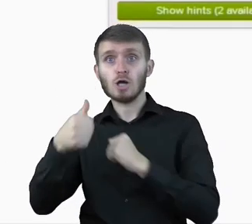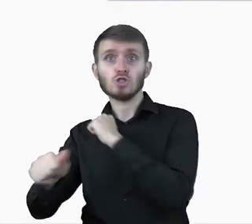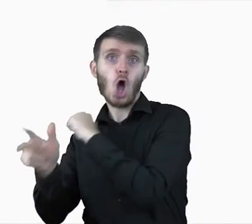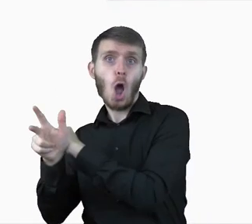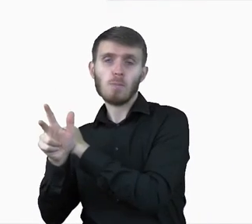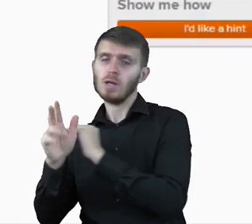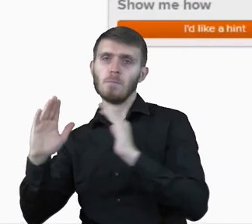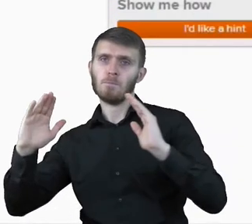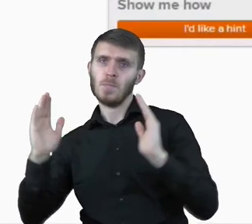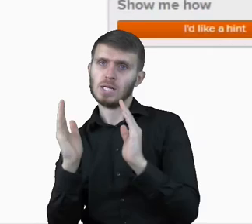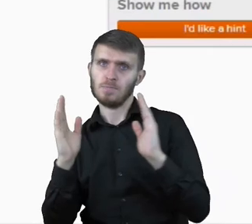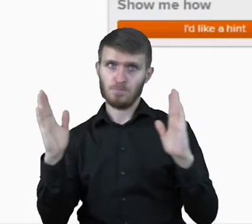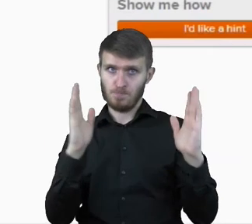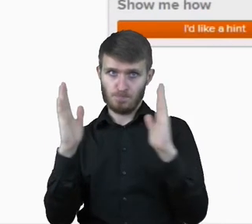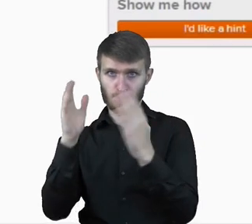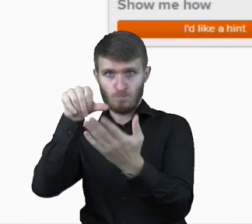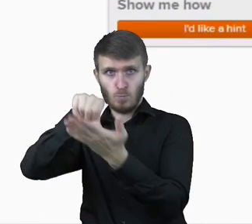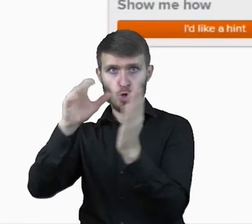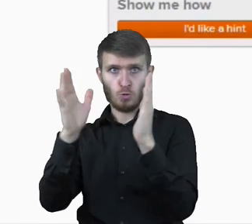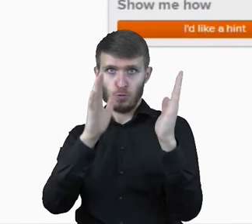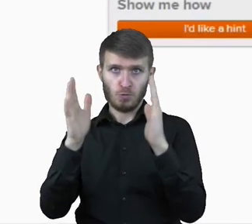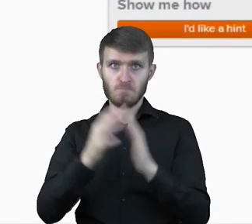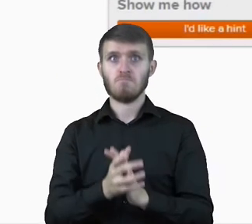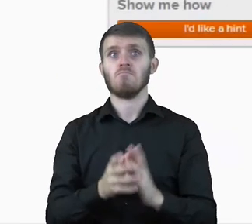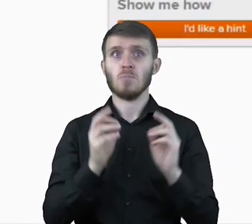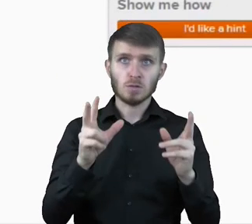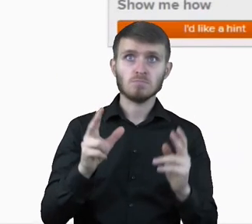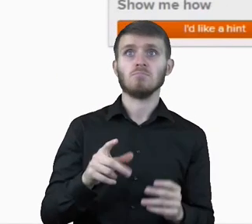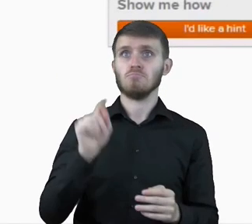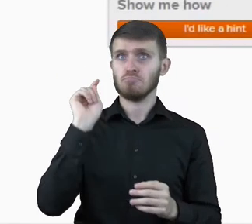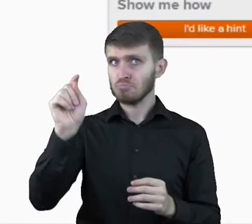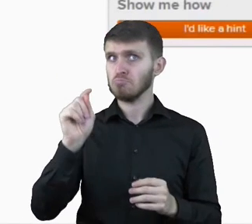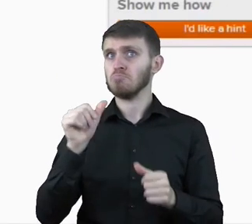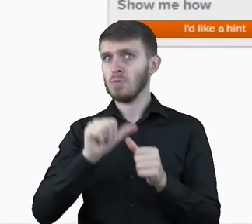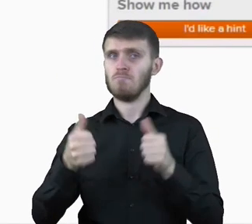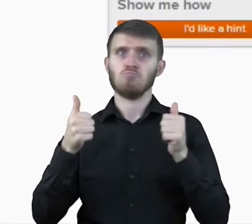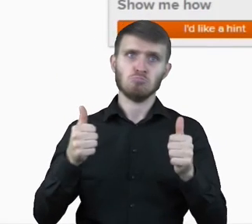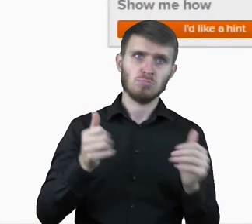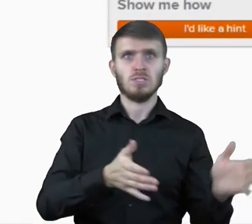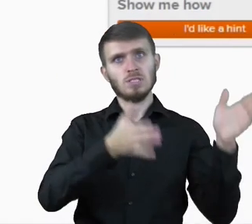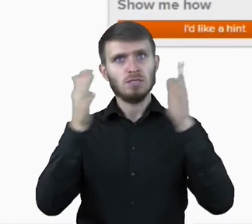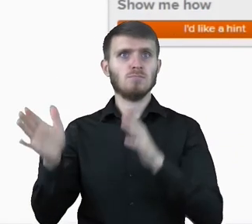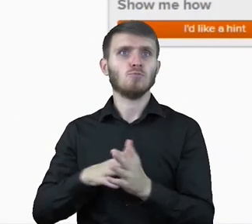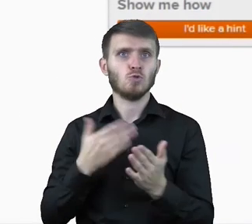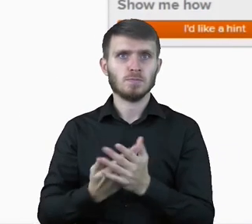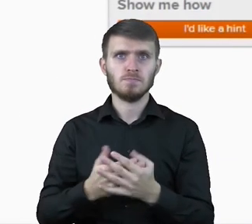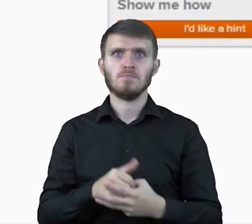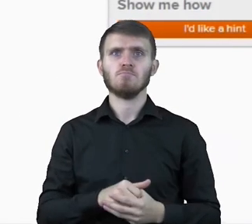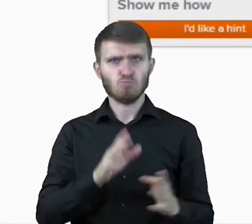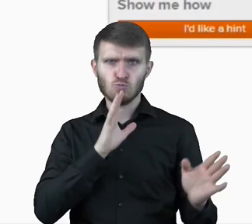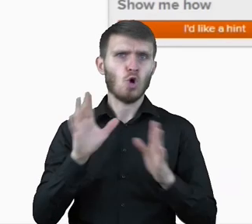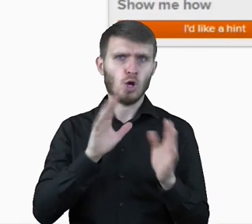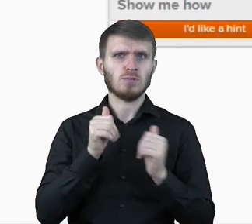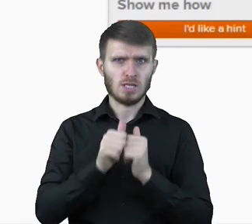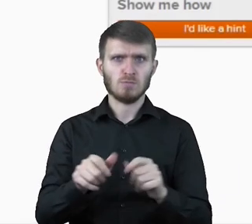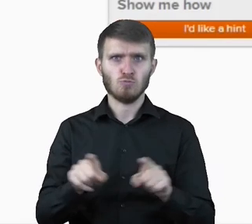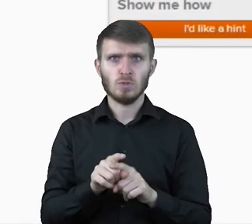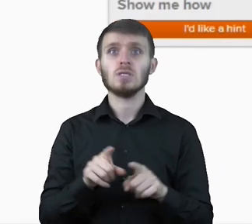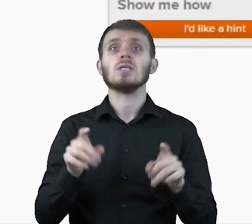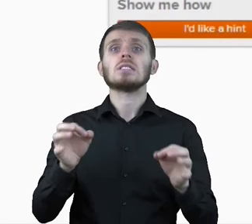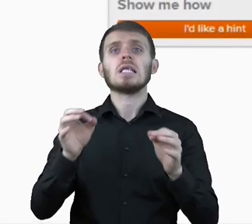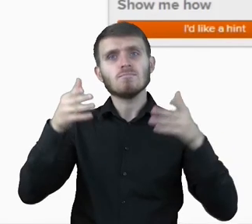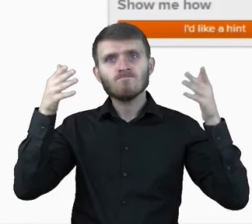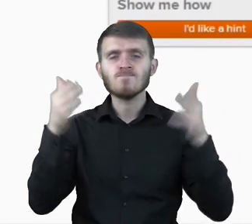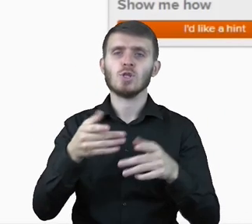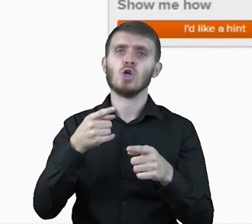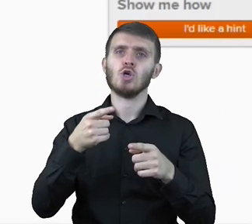180. I ostatni przykład. Podobne zadanie. Mamy zrobić kąt ostry. Kąt ostry.